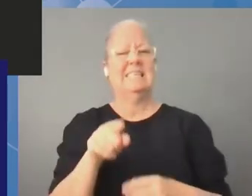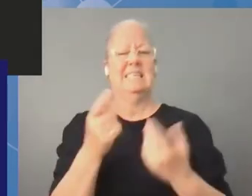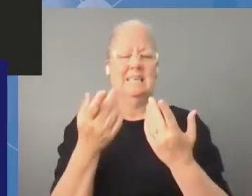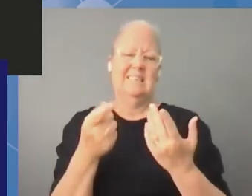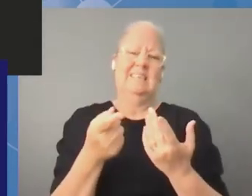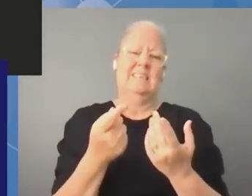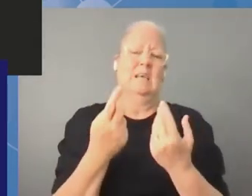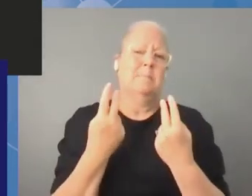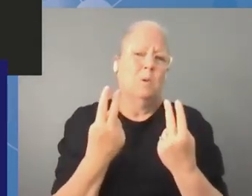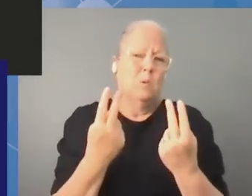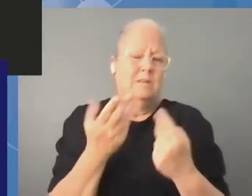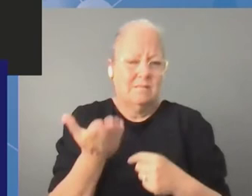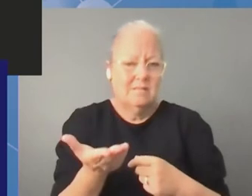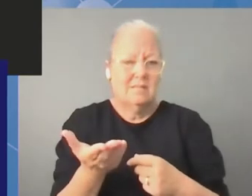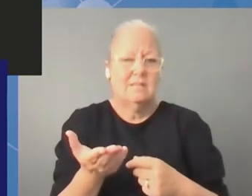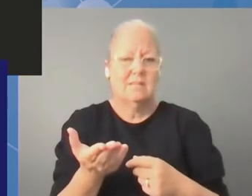更加积极的参与